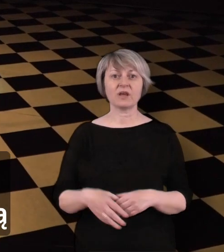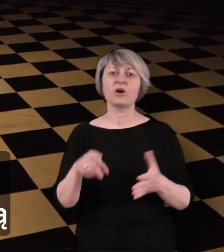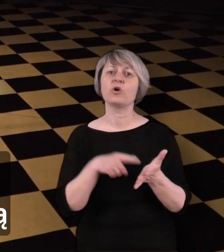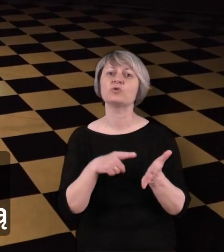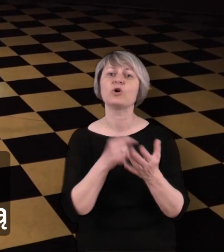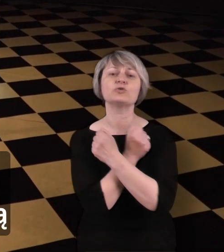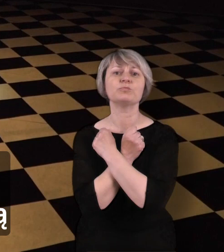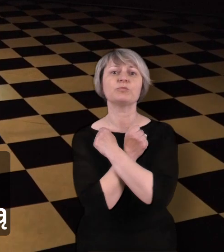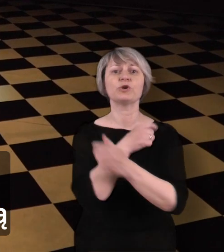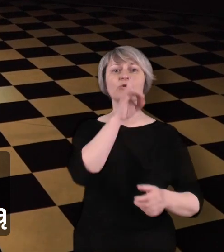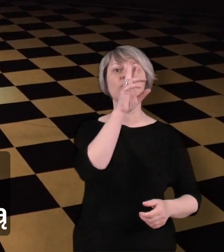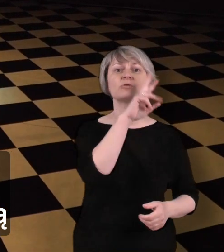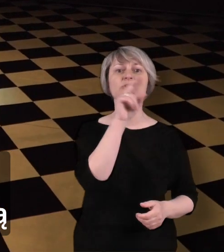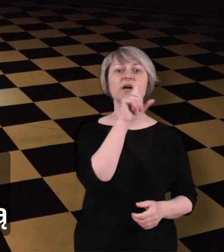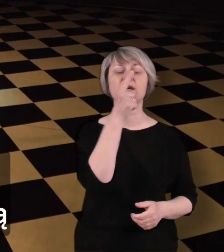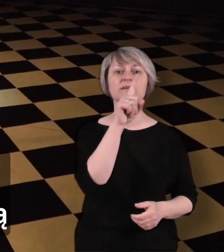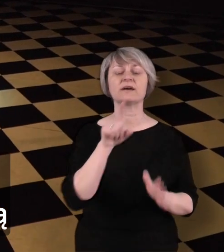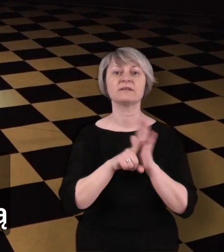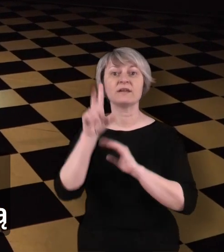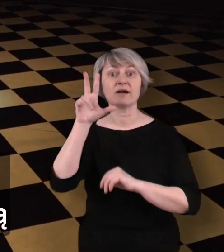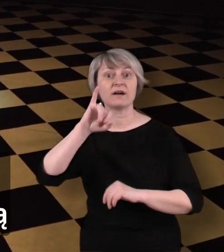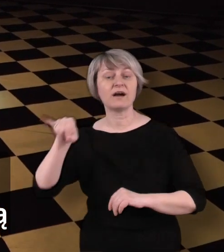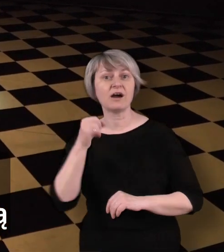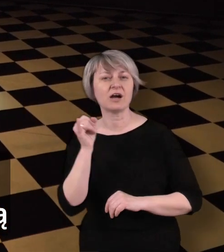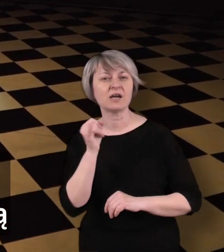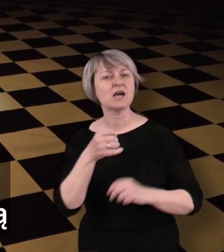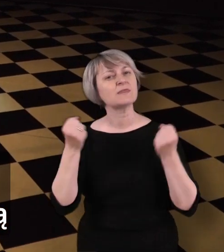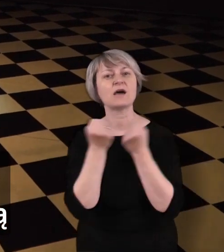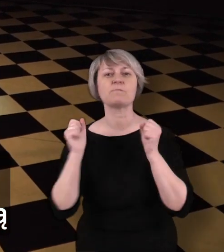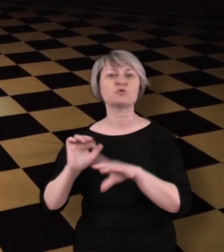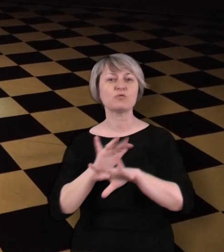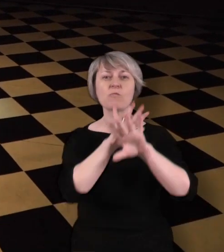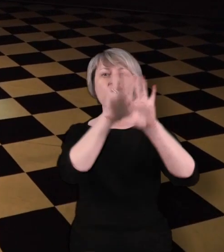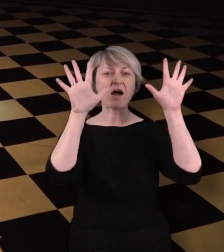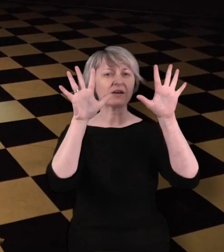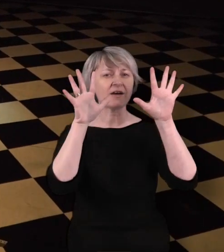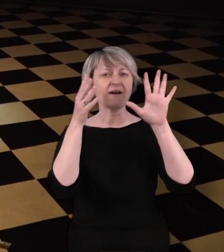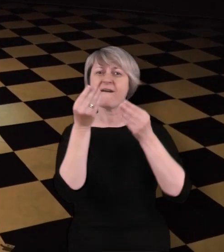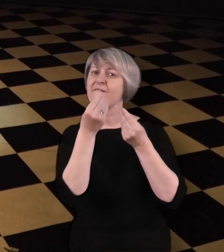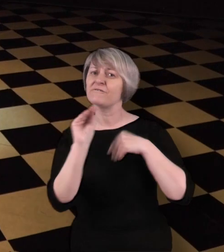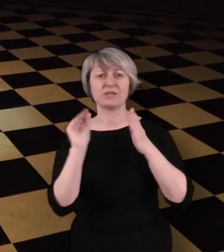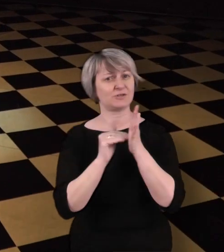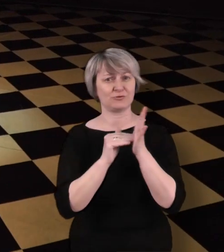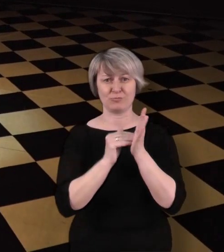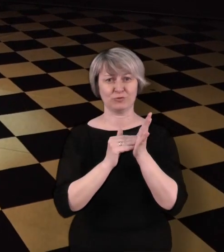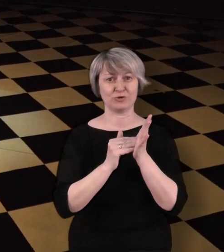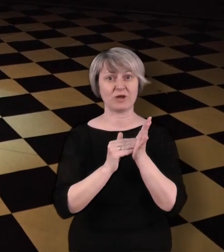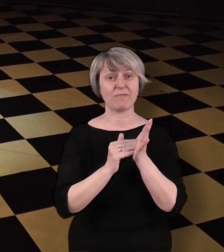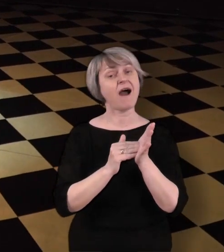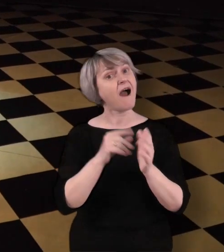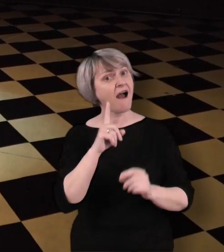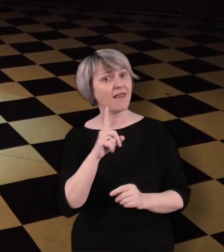to właśnie miłość Gerdy do Kaja jest największą magią i niczego jej więcej nie potrzeba.